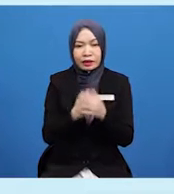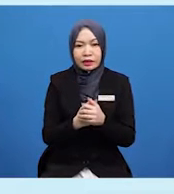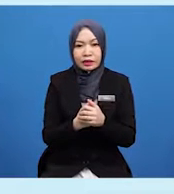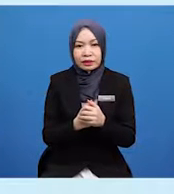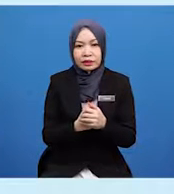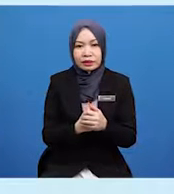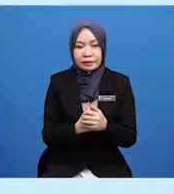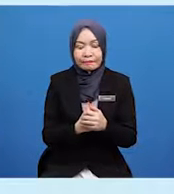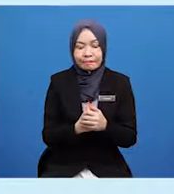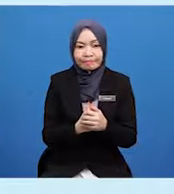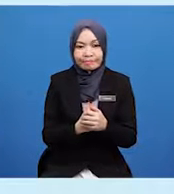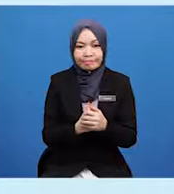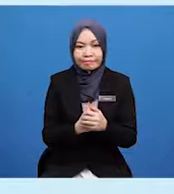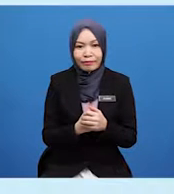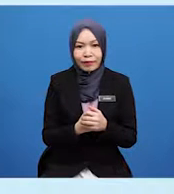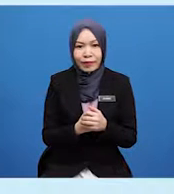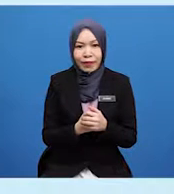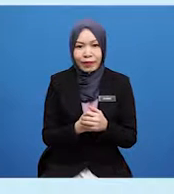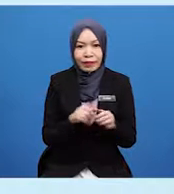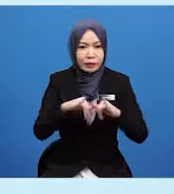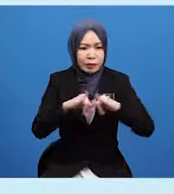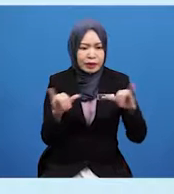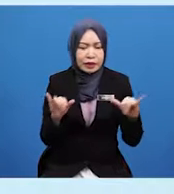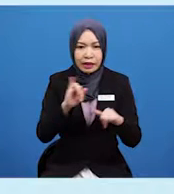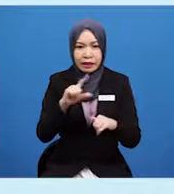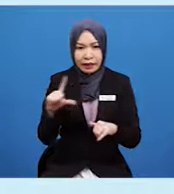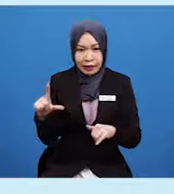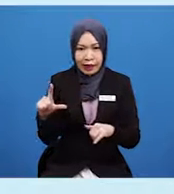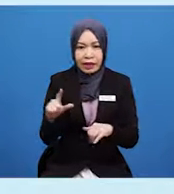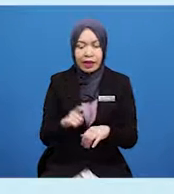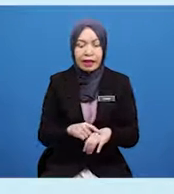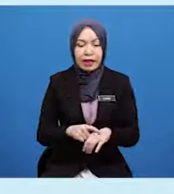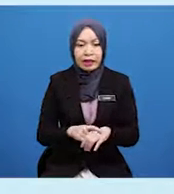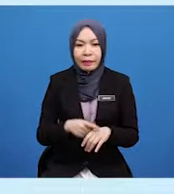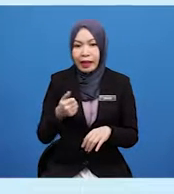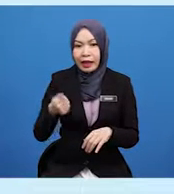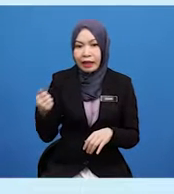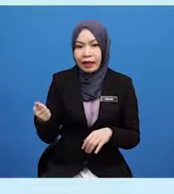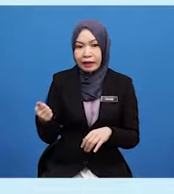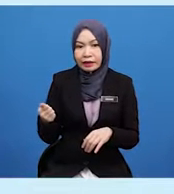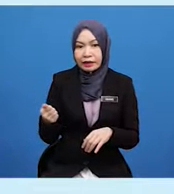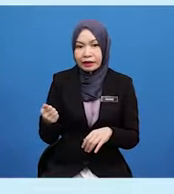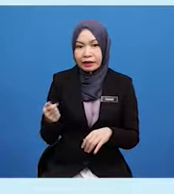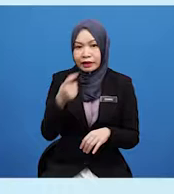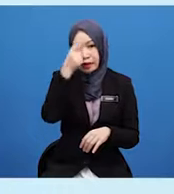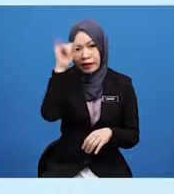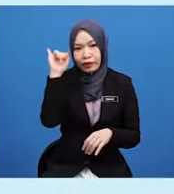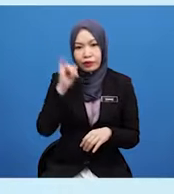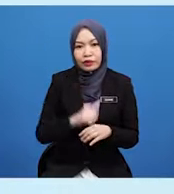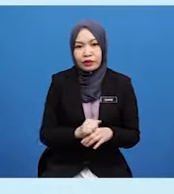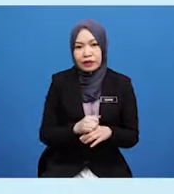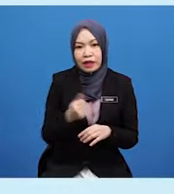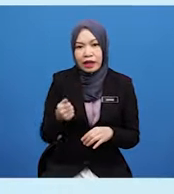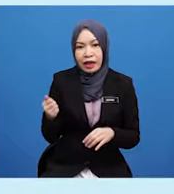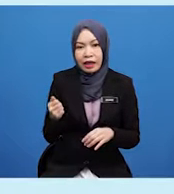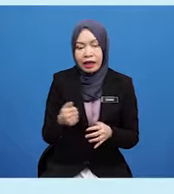kedua-dua zaman tersebut ialah dari segi teknologi peralatan manusia di zaman prasejarah